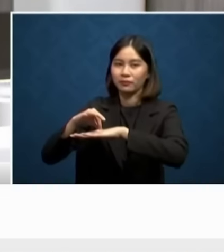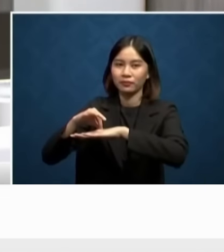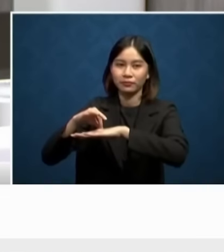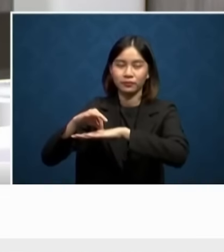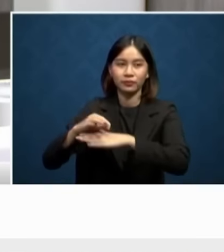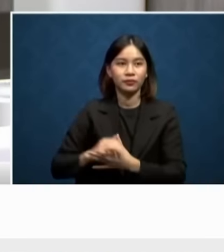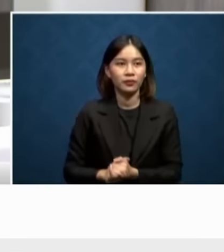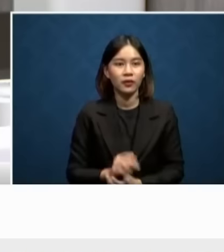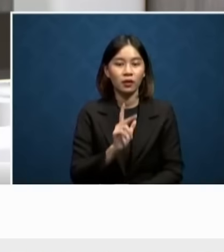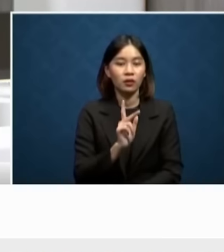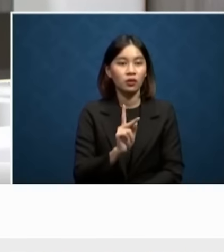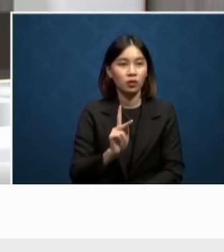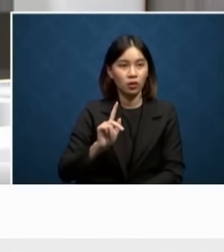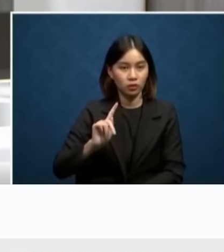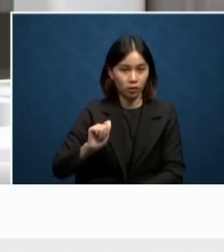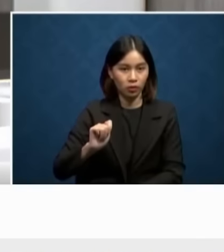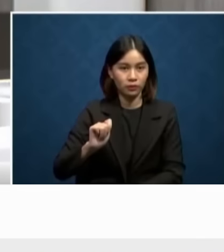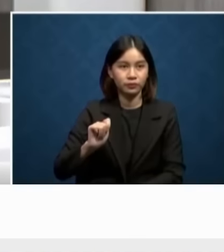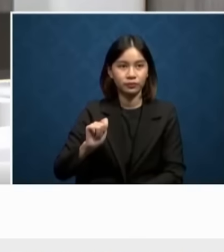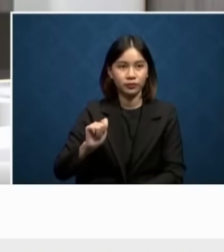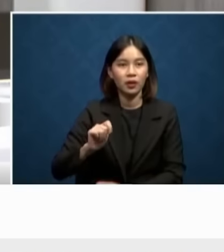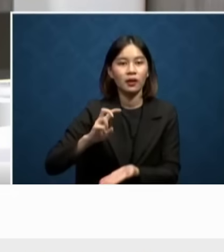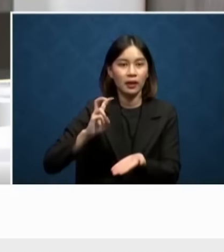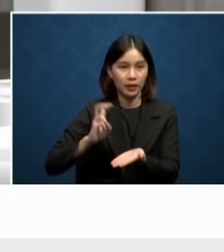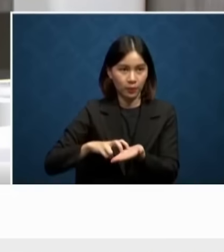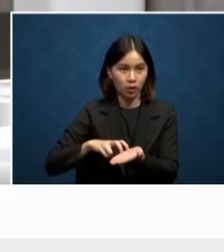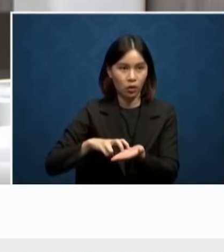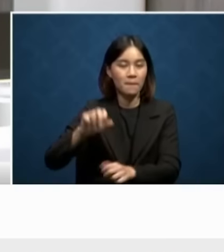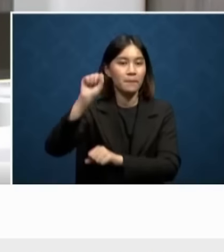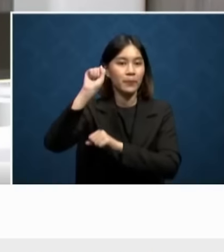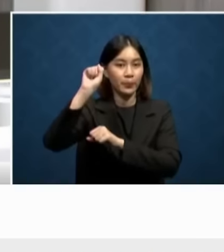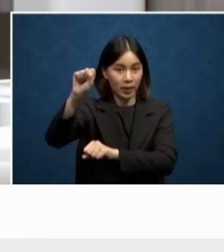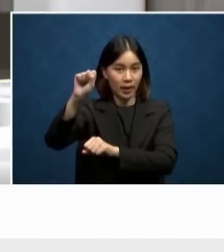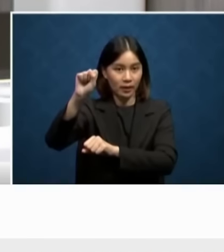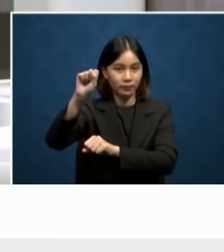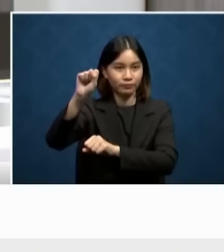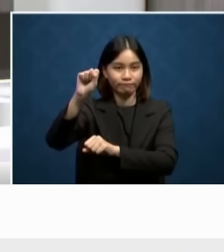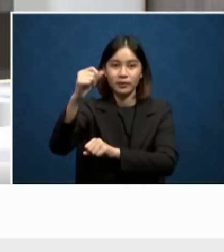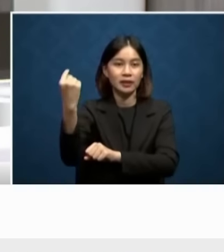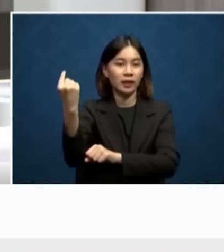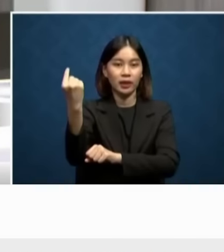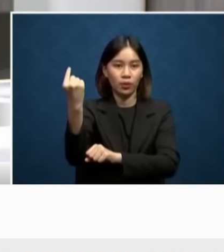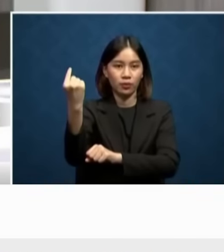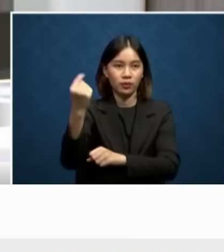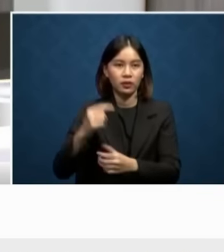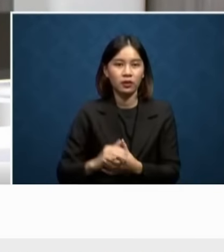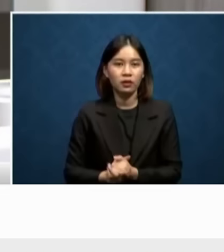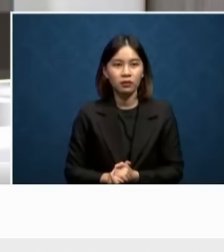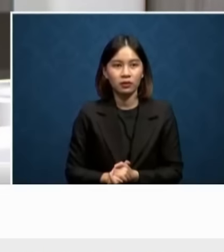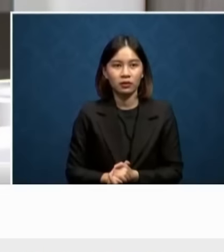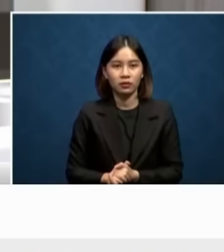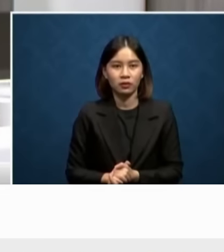ากกต.รับรองและประกาศในราชกิจจาเท่านั้นดังนั้น